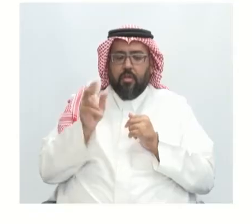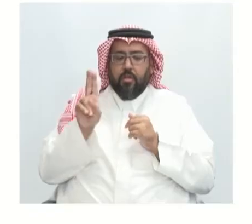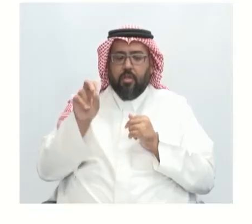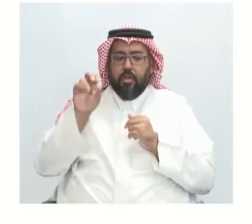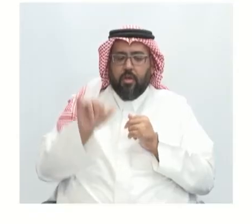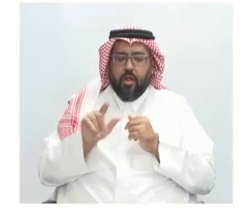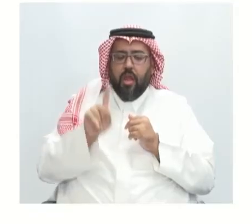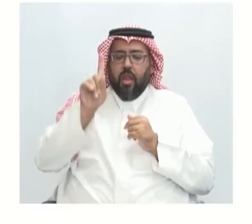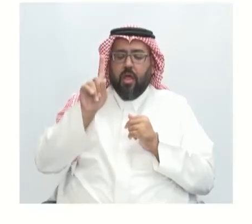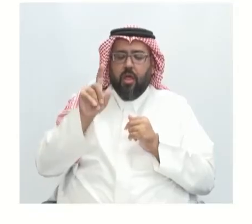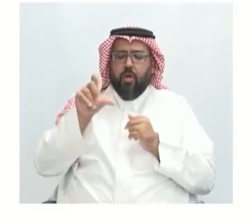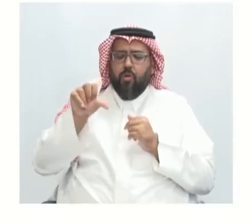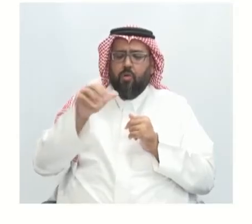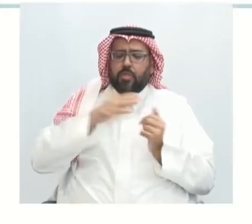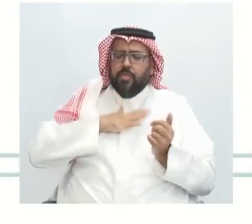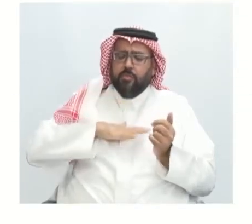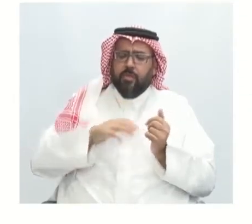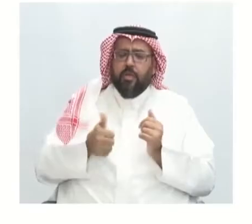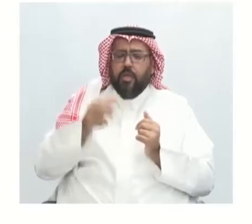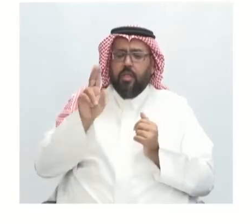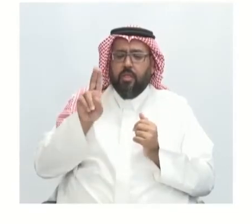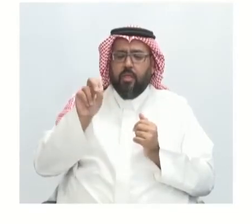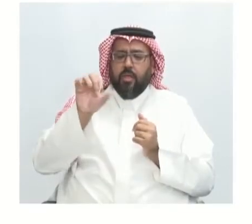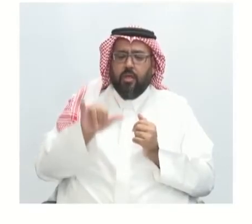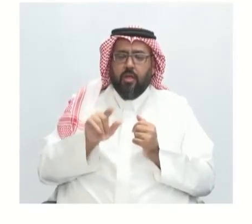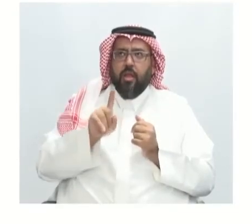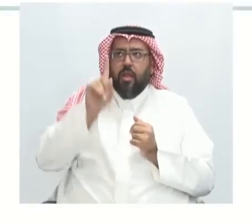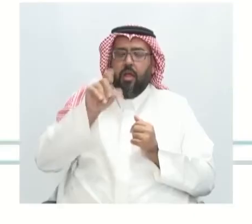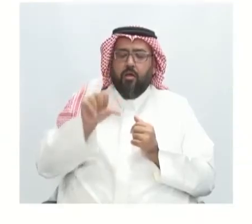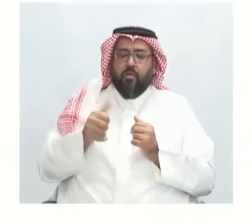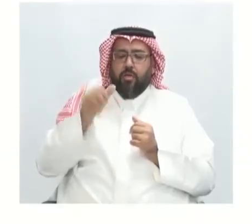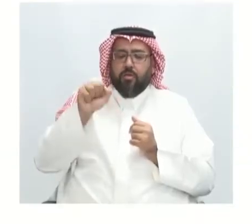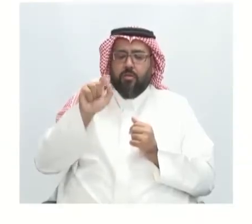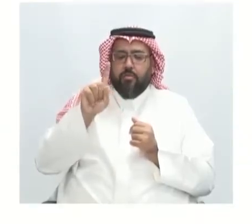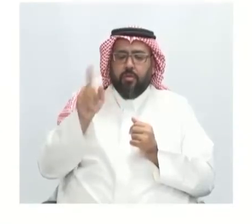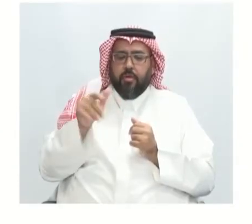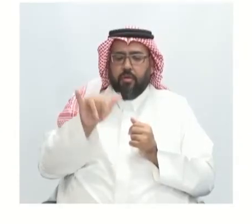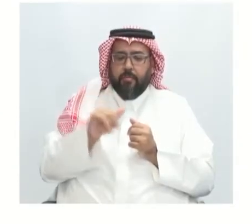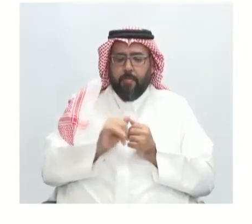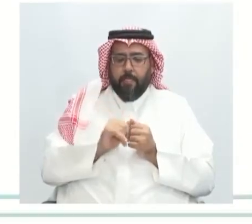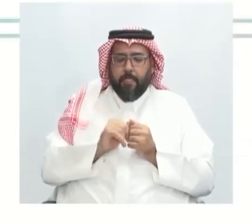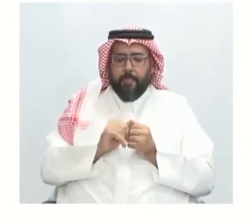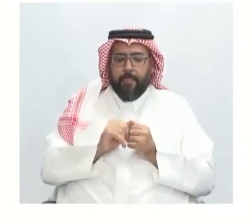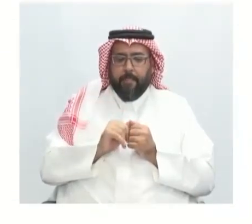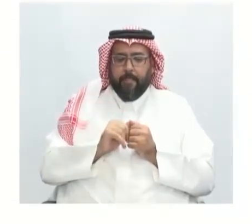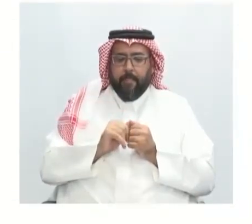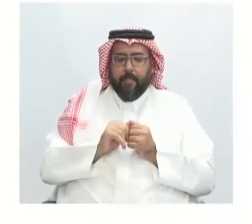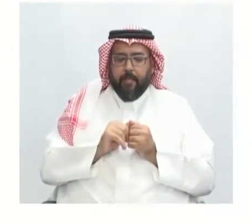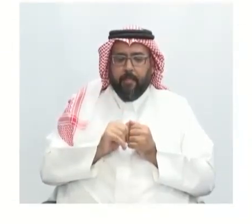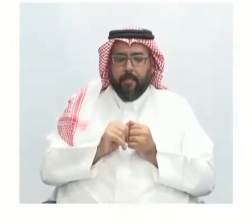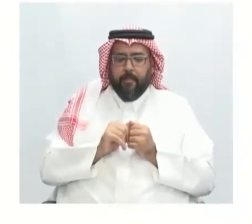اتق الله واصبري لاحظتم ابنائي توجيه النبي صلى الله عليه وسلم